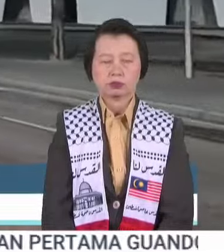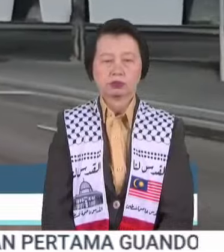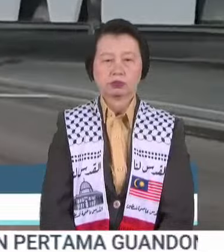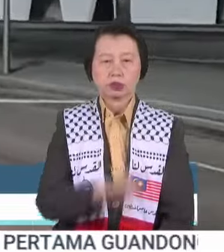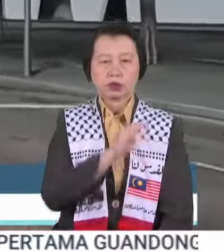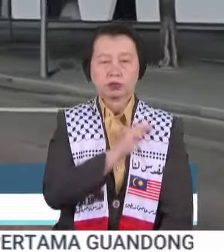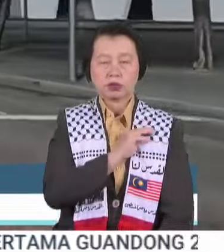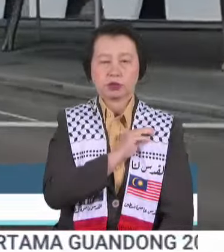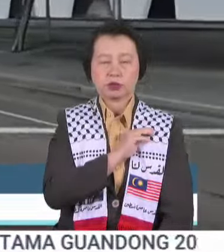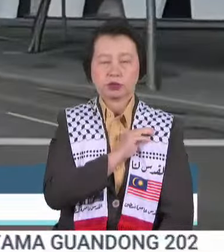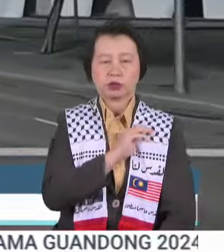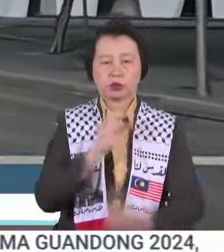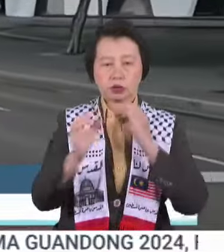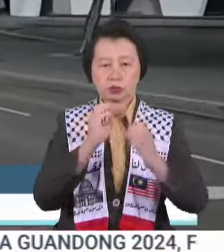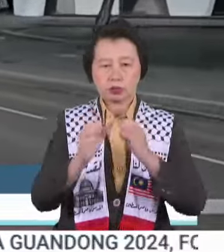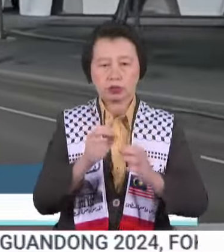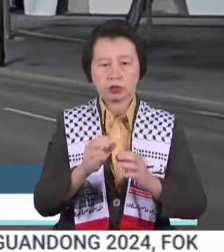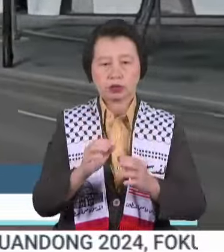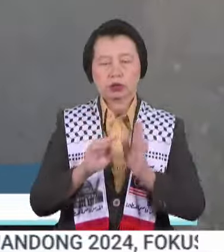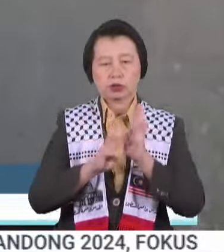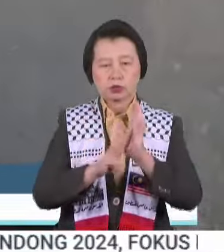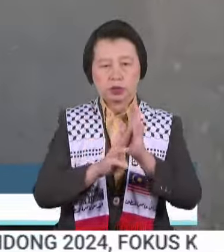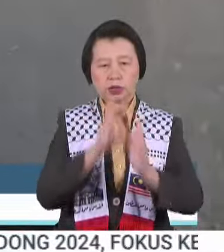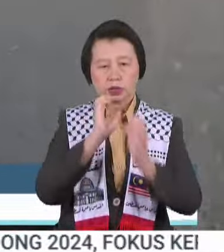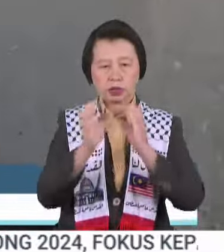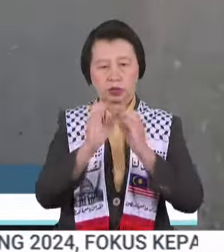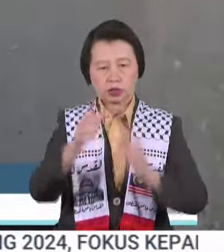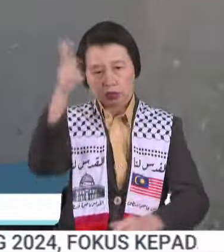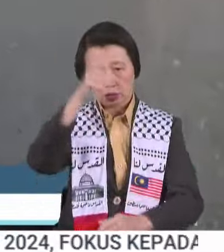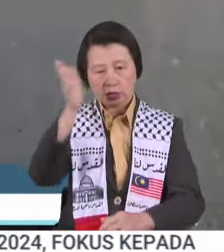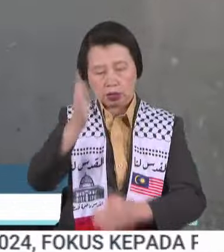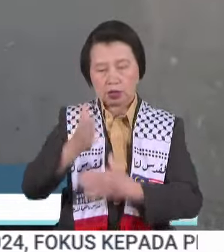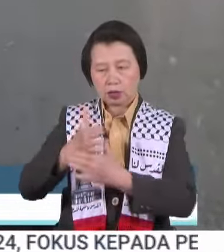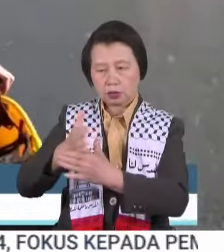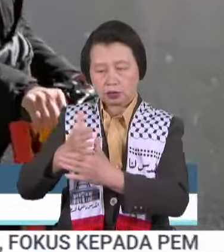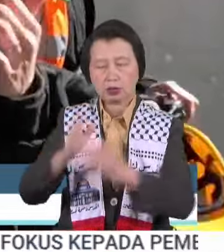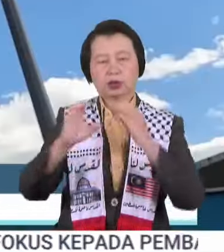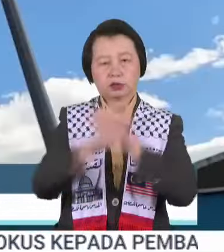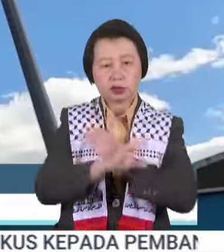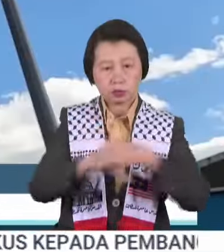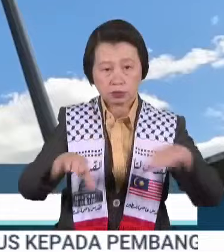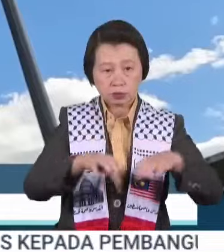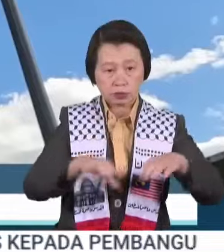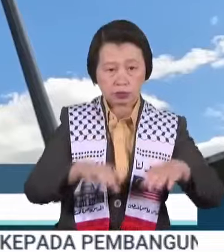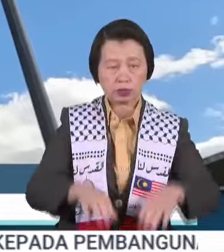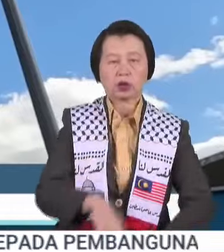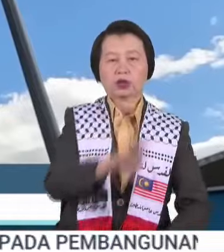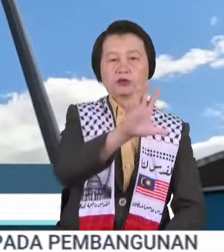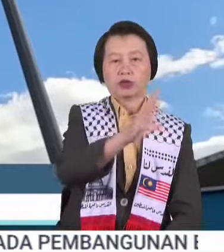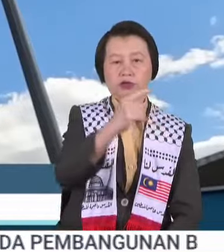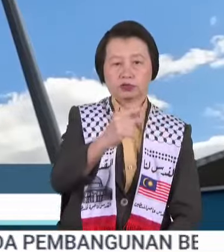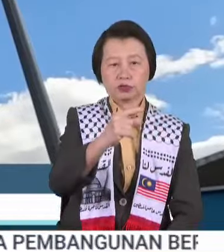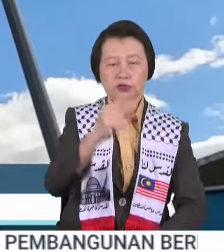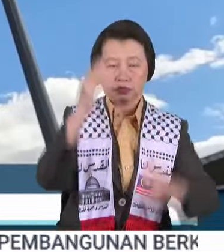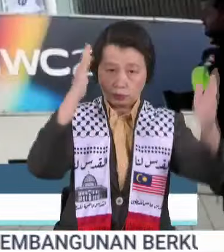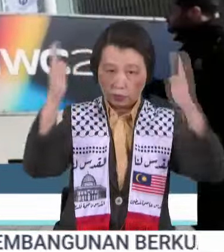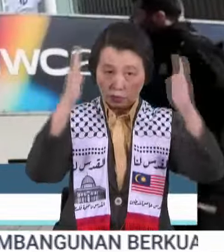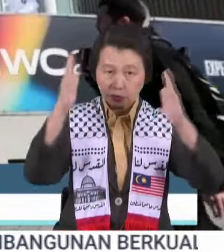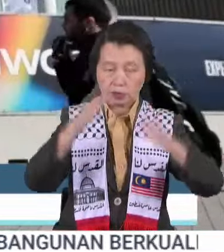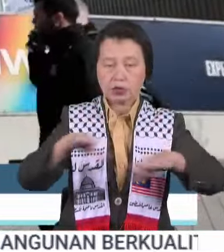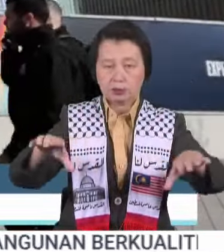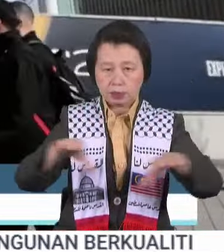Fahmi yang juga jurucakap Kerajaan Perpaduan turut akan berkongsi mengenai cabaran pelaksanaan rangkaian 5G negara